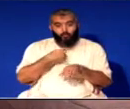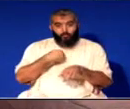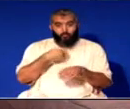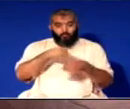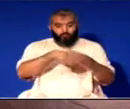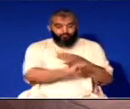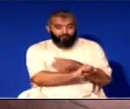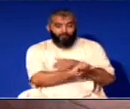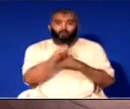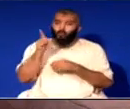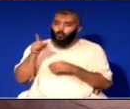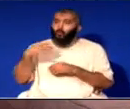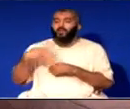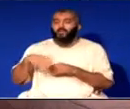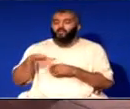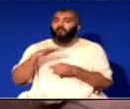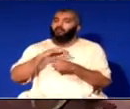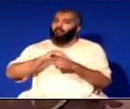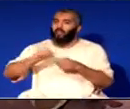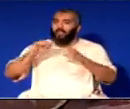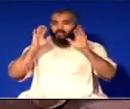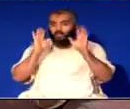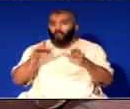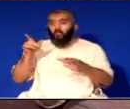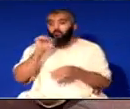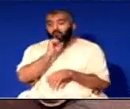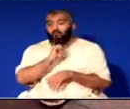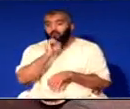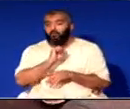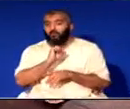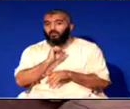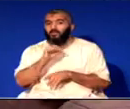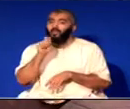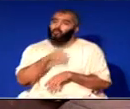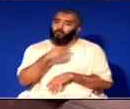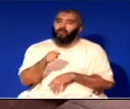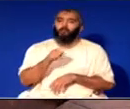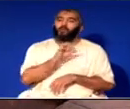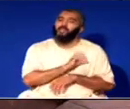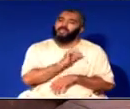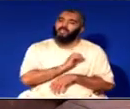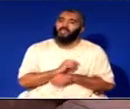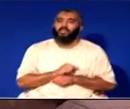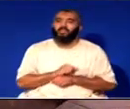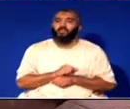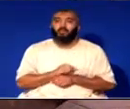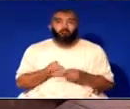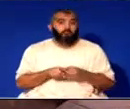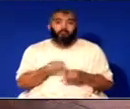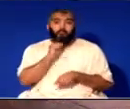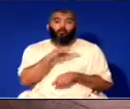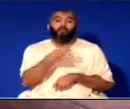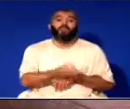الصلاة كنا كانوا كي كنا إحنا في الغيب كان هو يصلي، إحنا أقل شيء نكرم ذي الشيبة. النبي صلى الله عليه وسلم يقول من الإسلام،